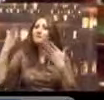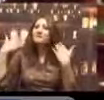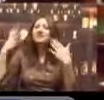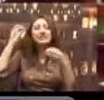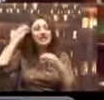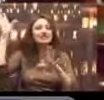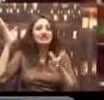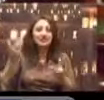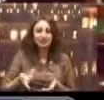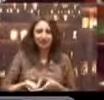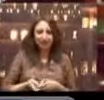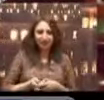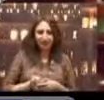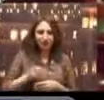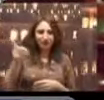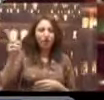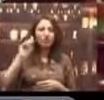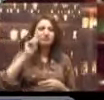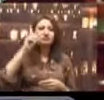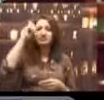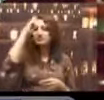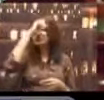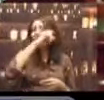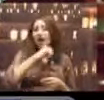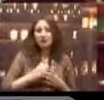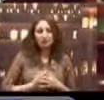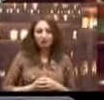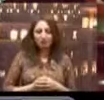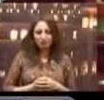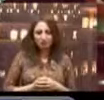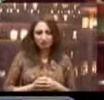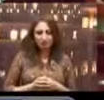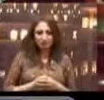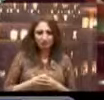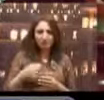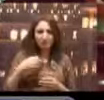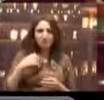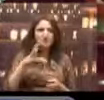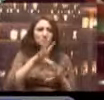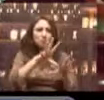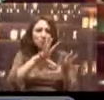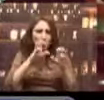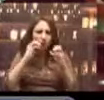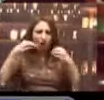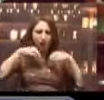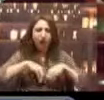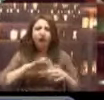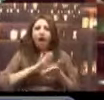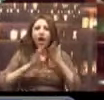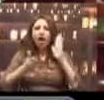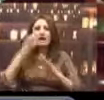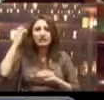يعني ما انا ما بفضلش مدرسه التقمص في التمثيل،